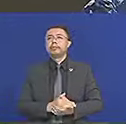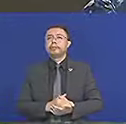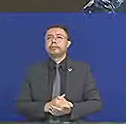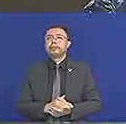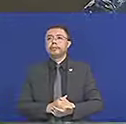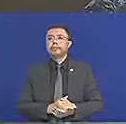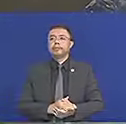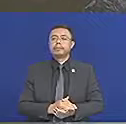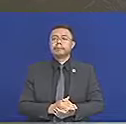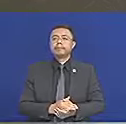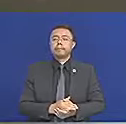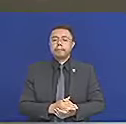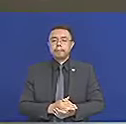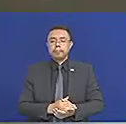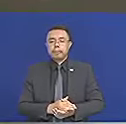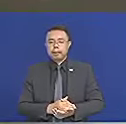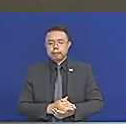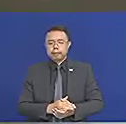kemuliaanmu.